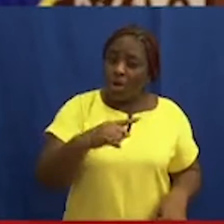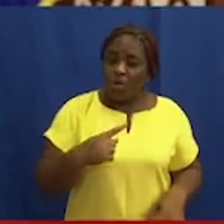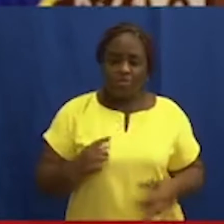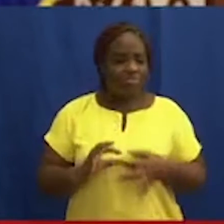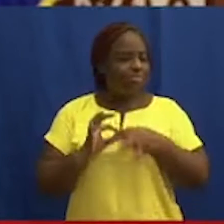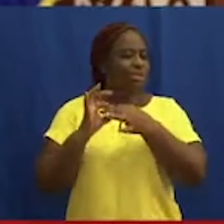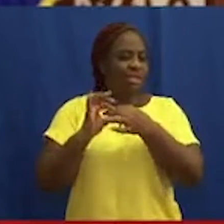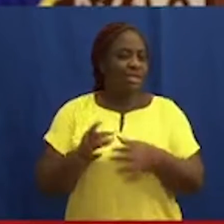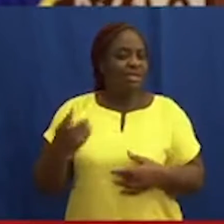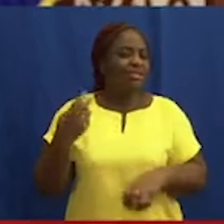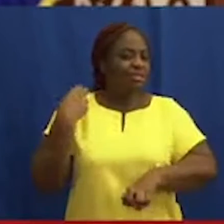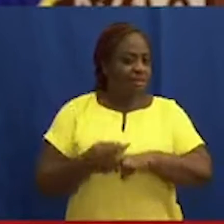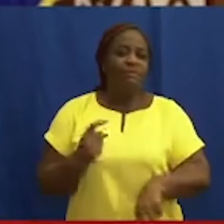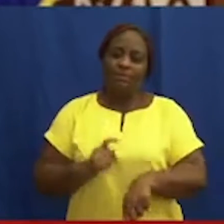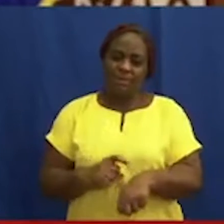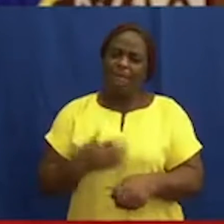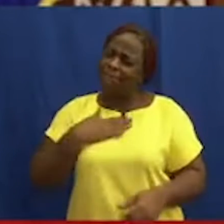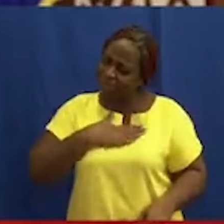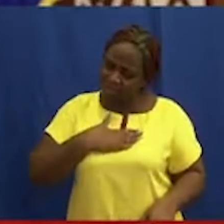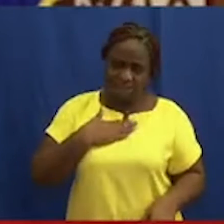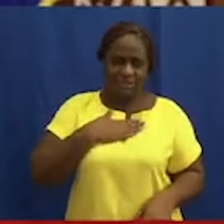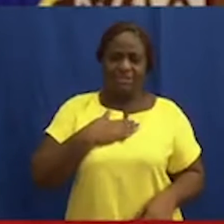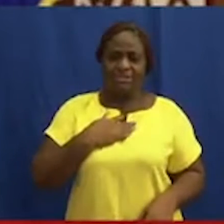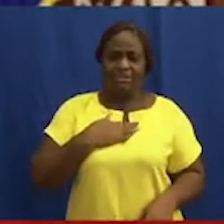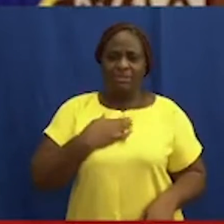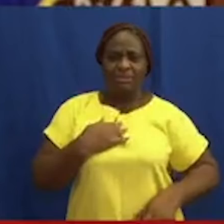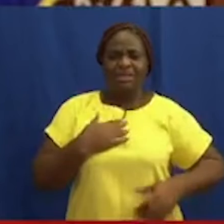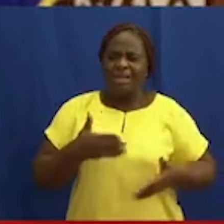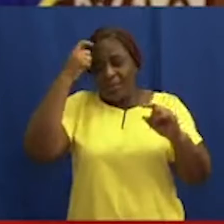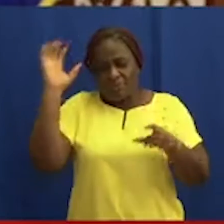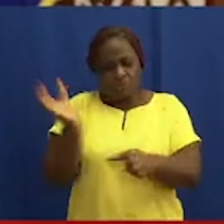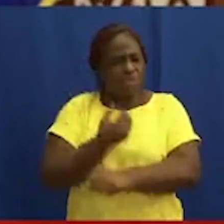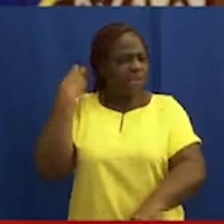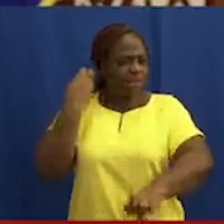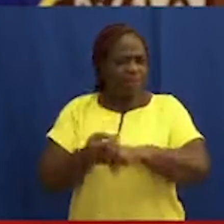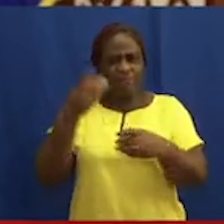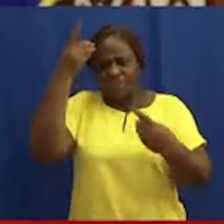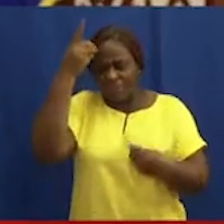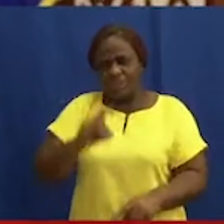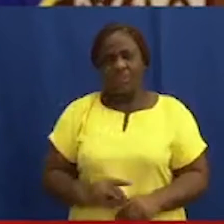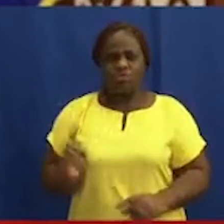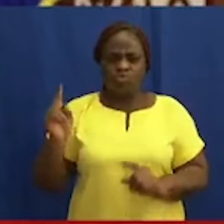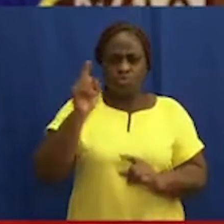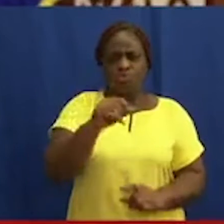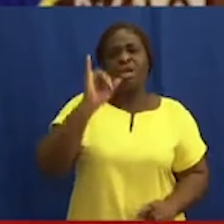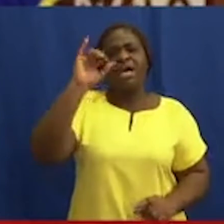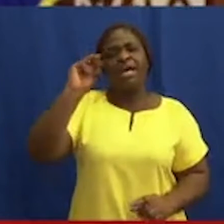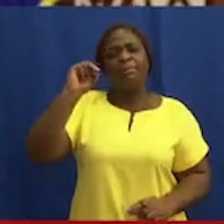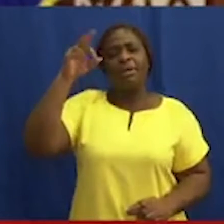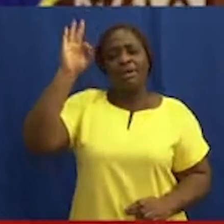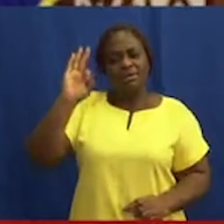ma masu shigo da kayayyaki na abinci a cikin fadin kasa. Ina kiran su da